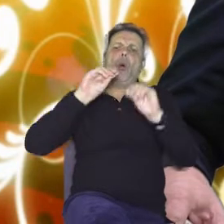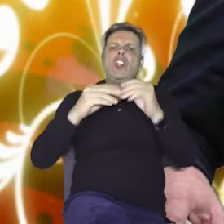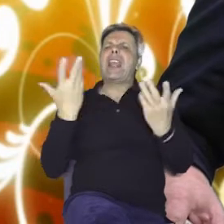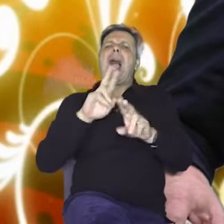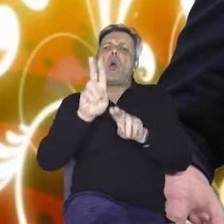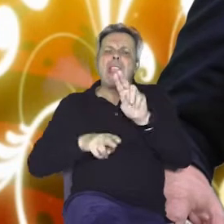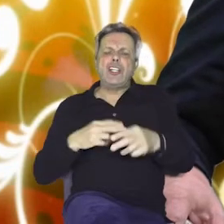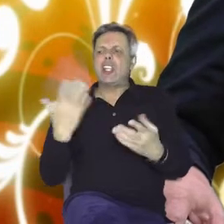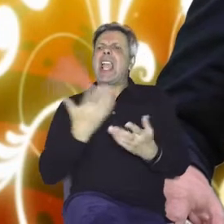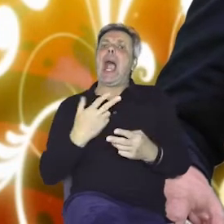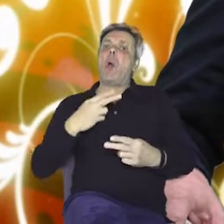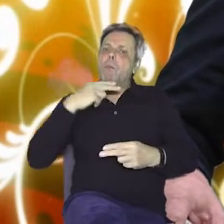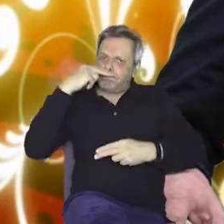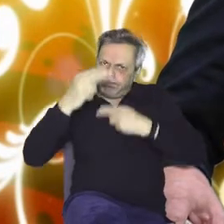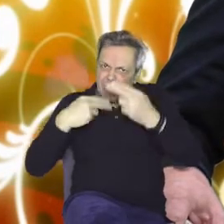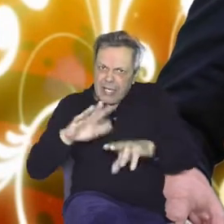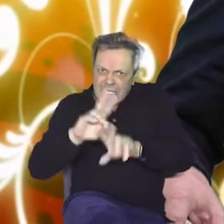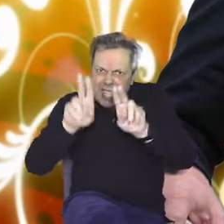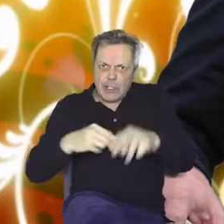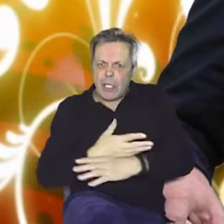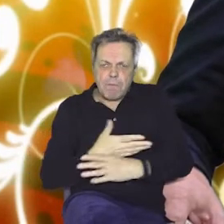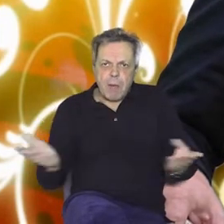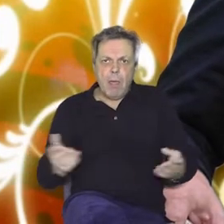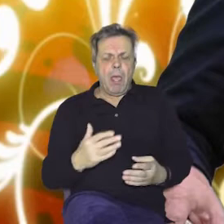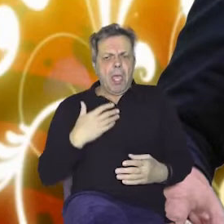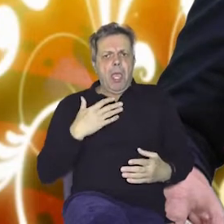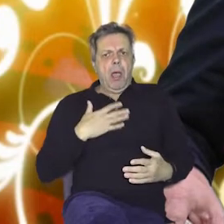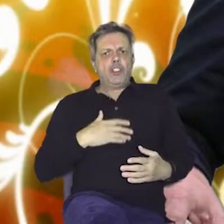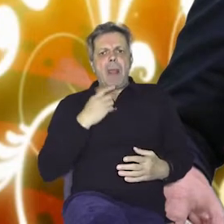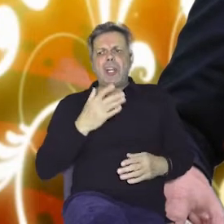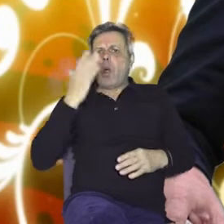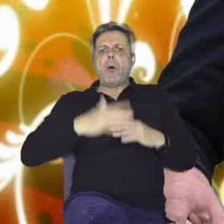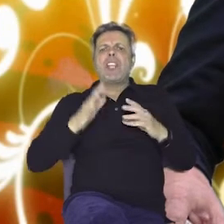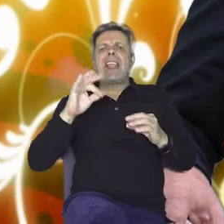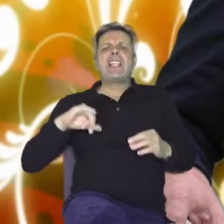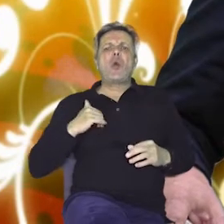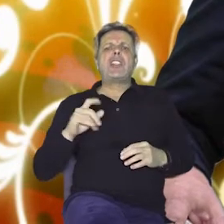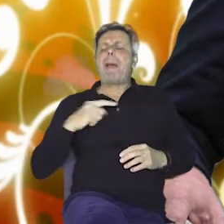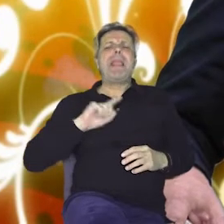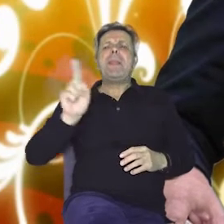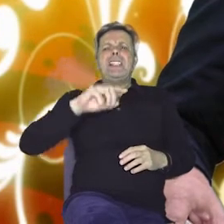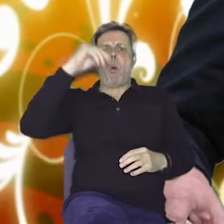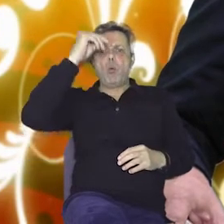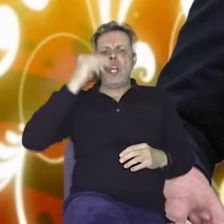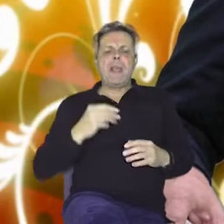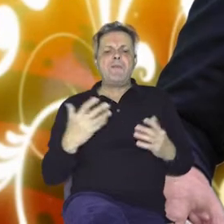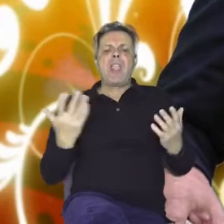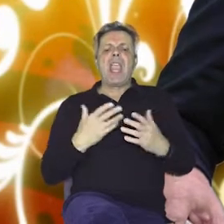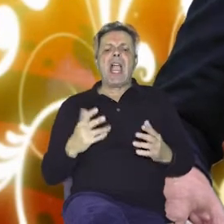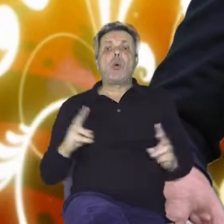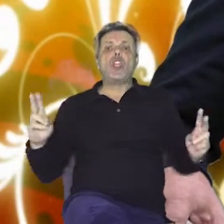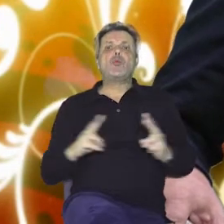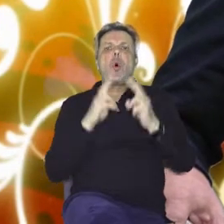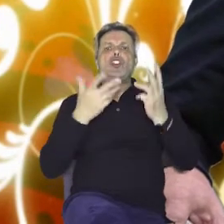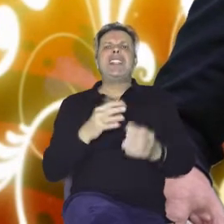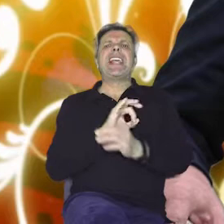kako izliječiti. Usudio bih se reći da do posljednjih 10 godina nismo ni učili kako se suočiti sa